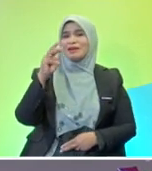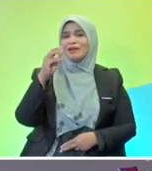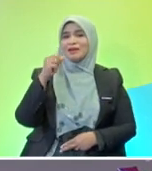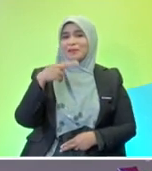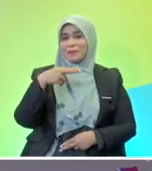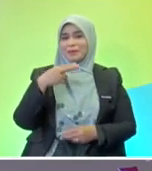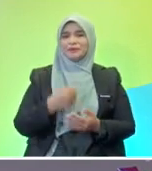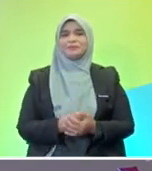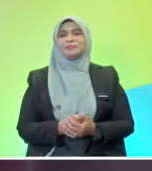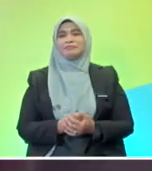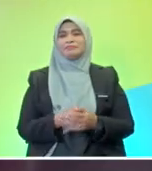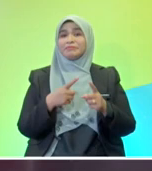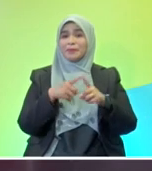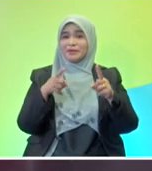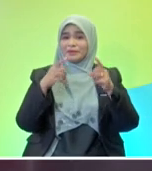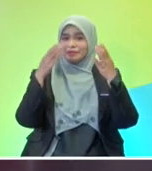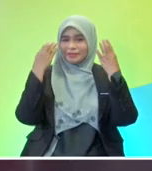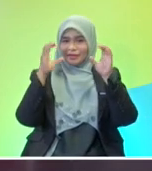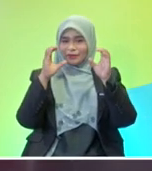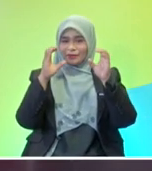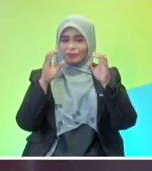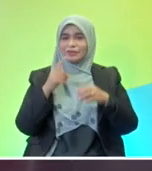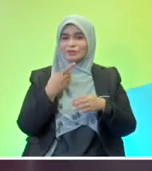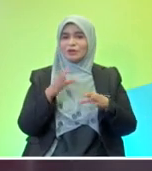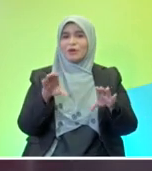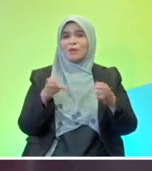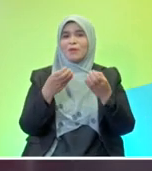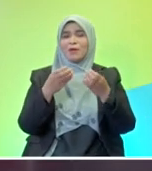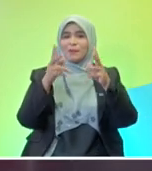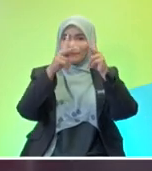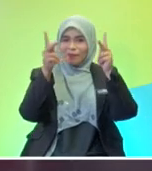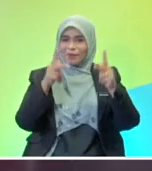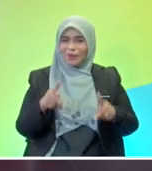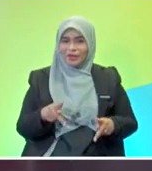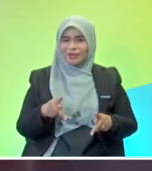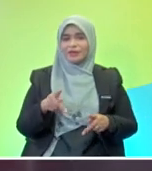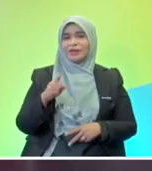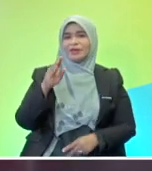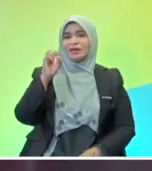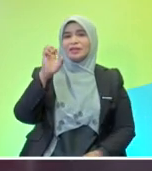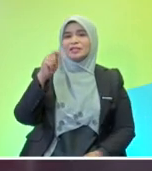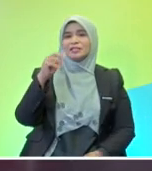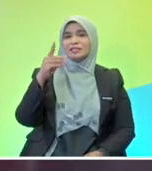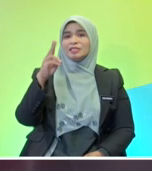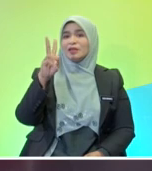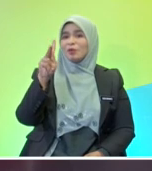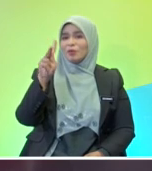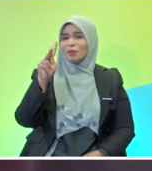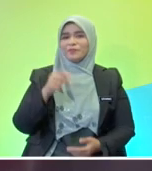senduk, tapi kan Cikgu Syuhada, kita dah buat boneka senduk. Kali ini cikgu nak ajar buat boneka apa pula